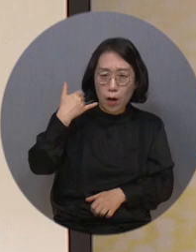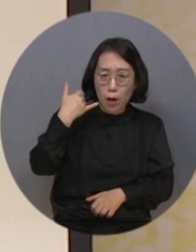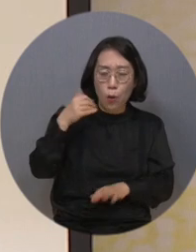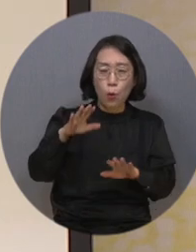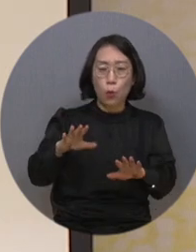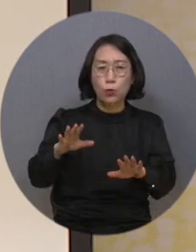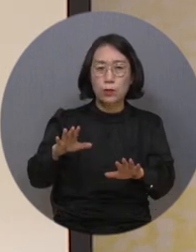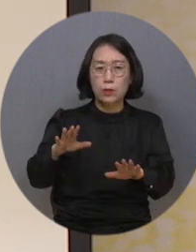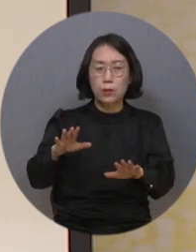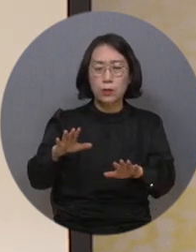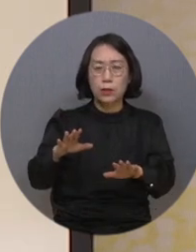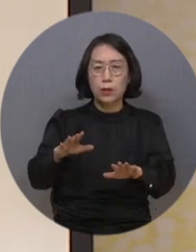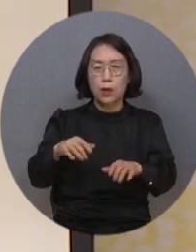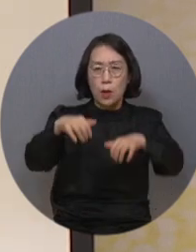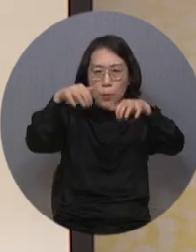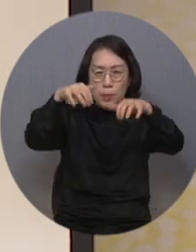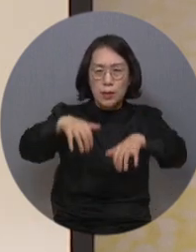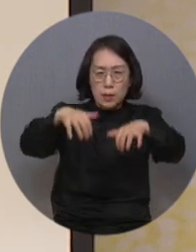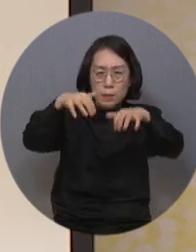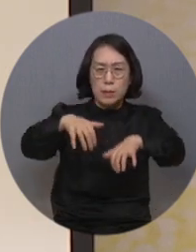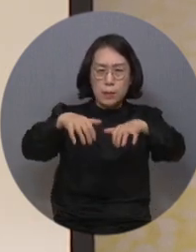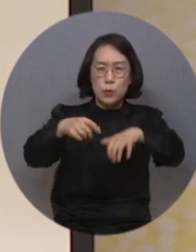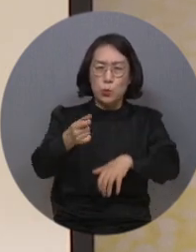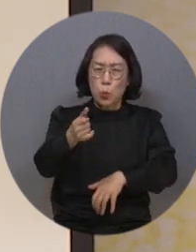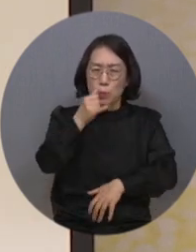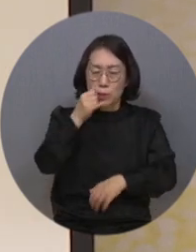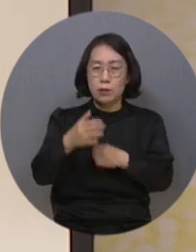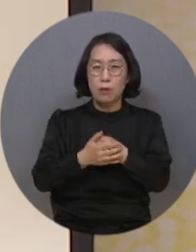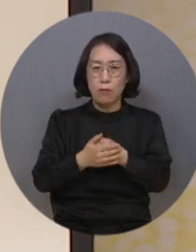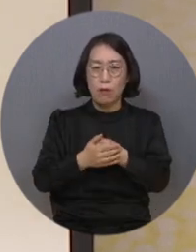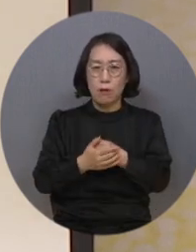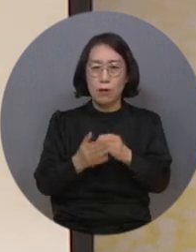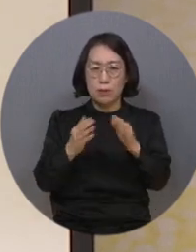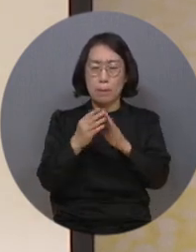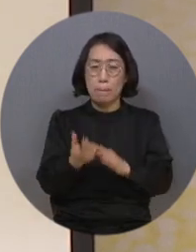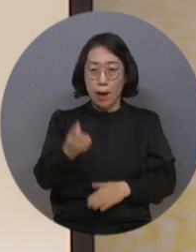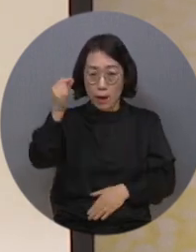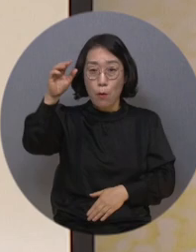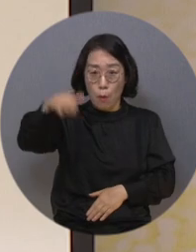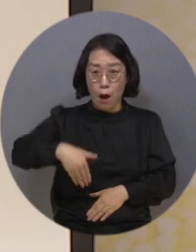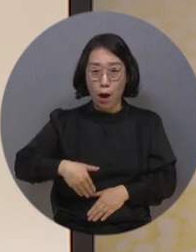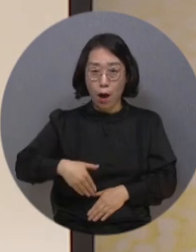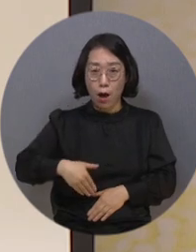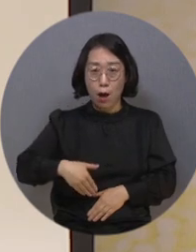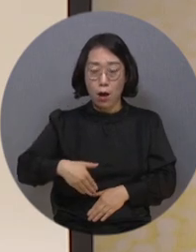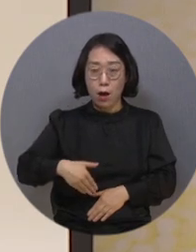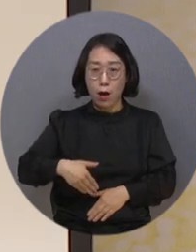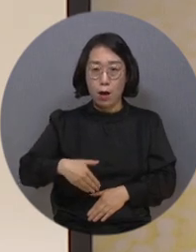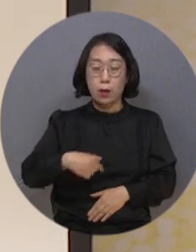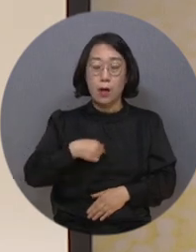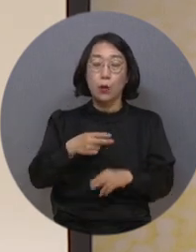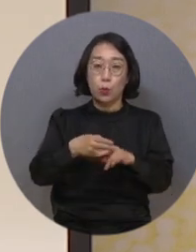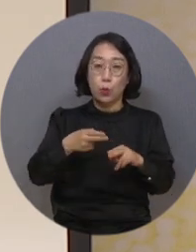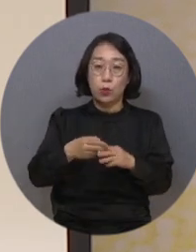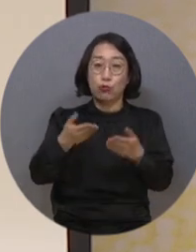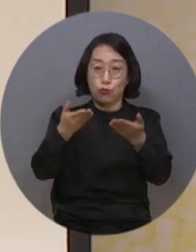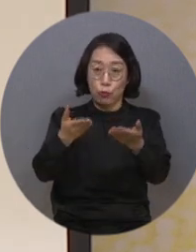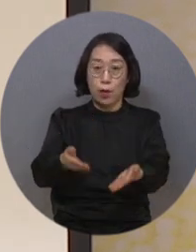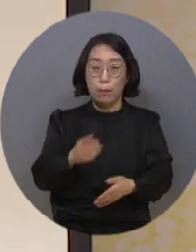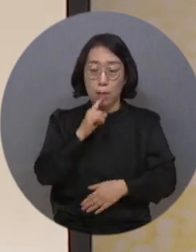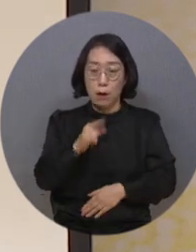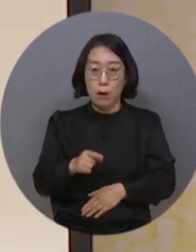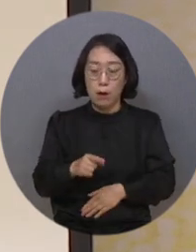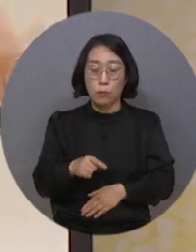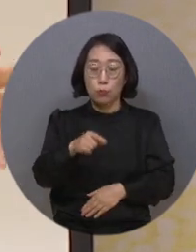오늘 이슬비도 오고 하니까 운전 조심하고 이따 일찍 들어오세요. 내가 맛있는 거 해놓을게. 그리고 제가 현장에서